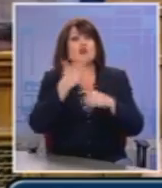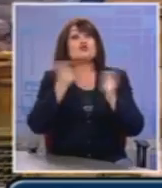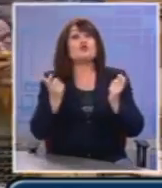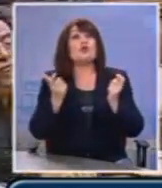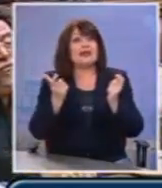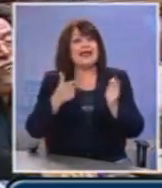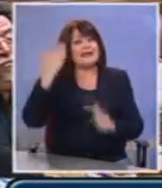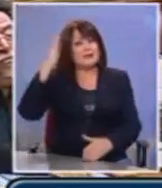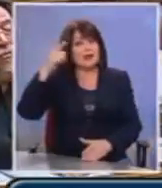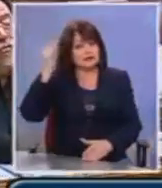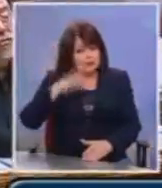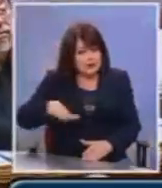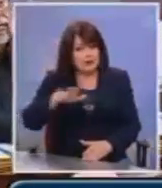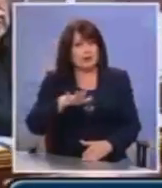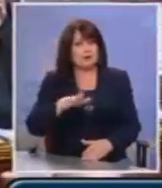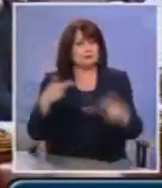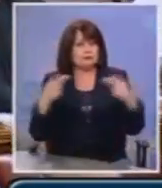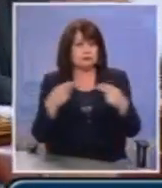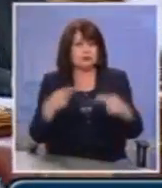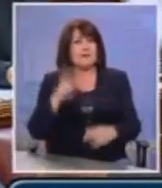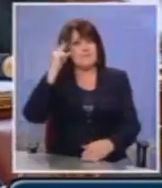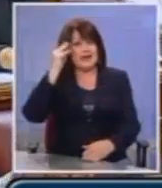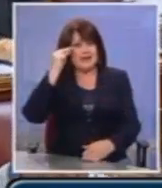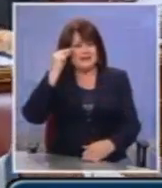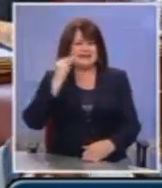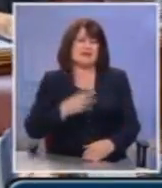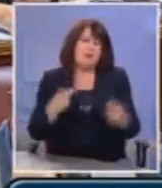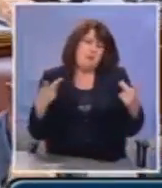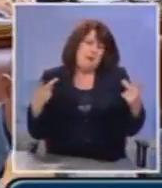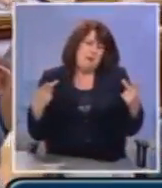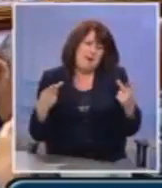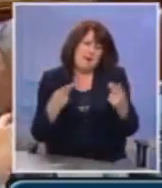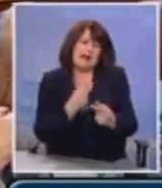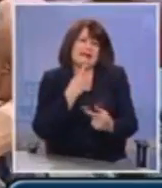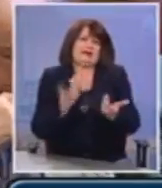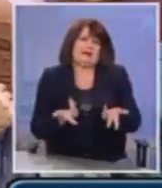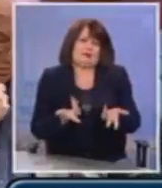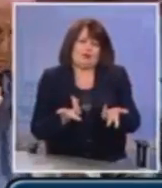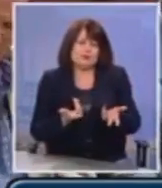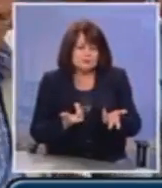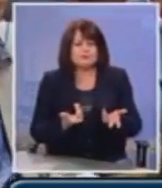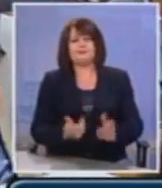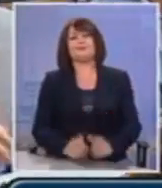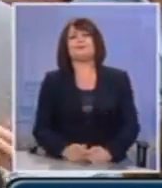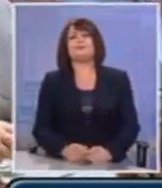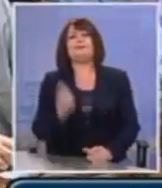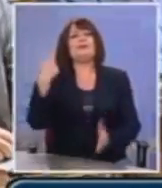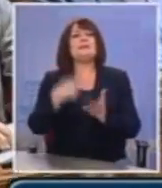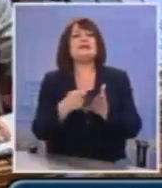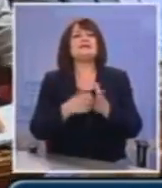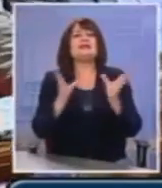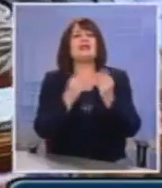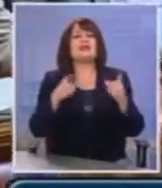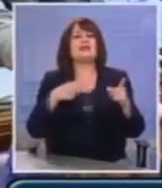δευτεροβάθμιας εκπαίδευσης στο πανεπιστήμιο έγινα σφαγή δεν επεκτεινόμενα οι μισθοί των εκπαιδευτικών